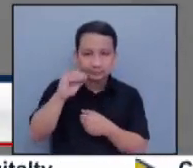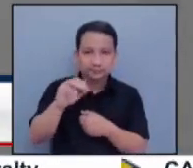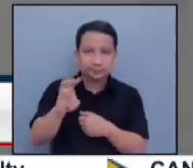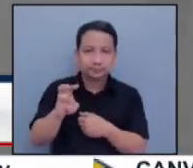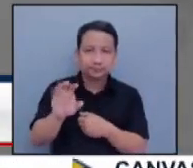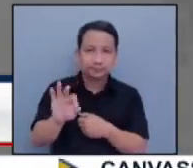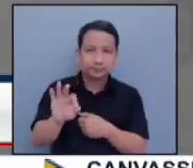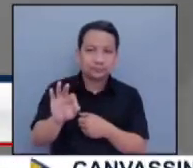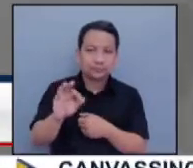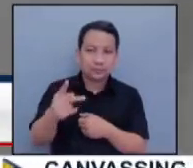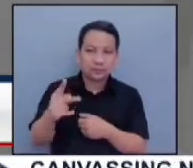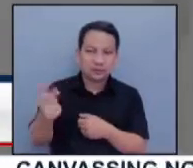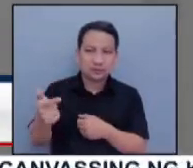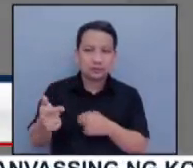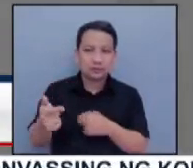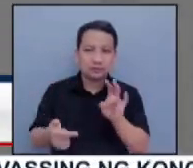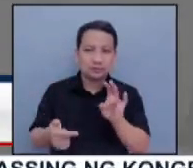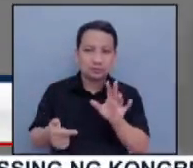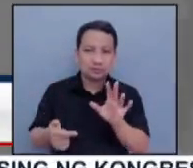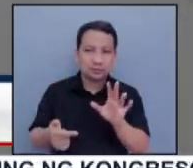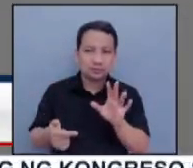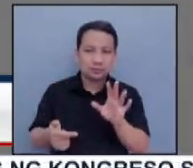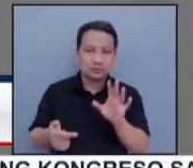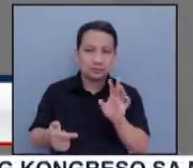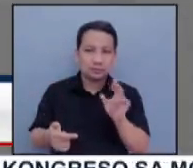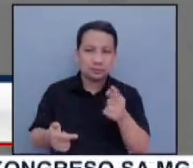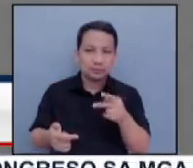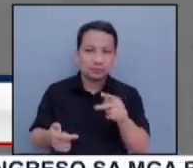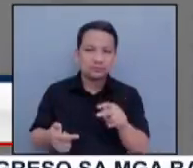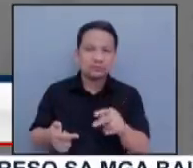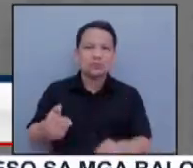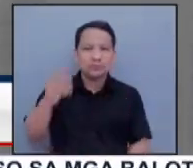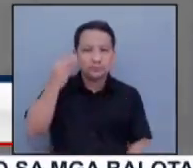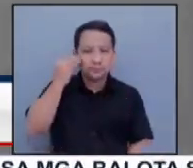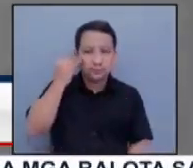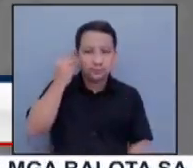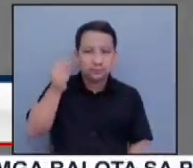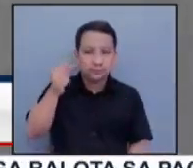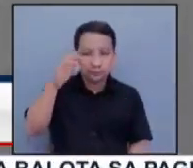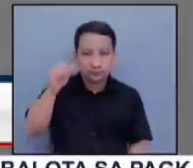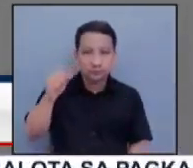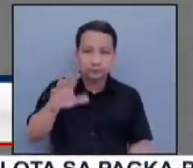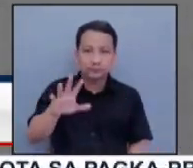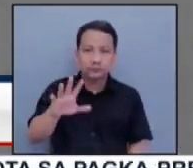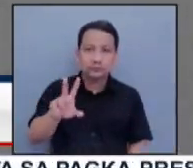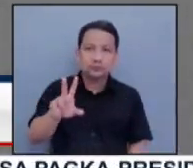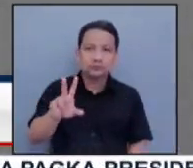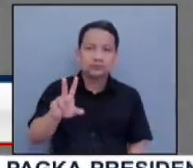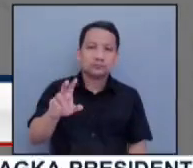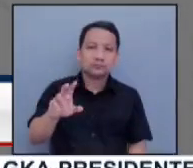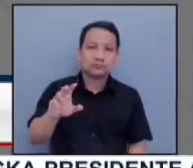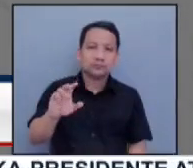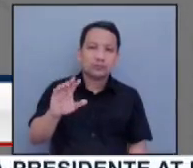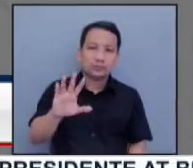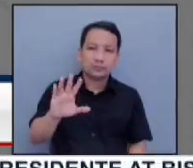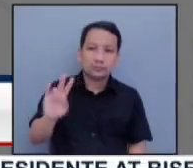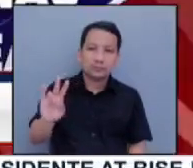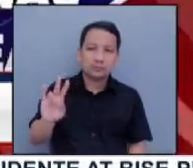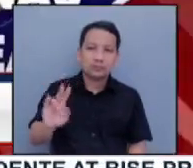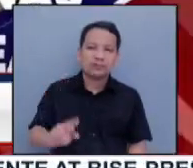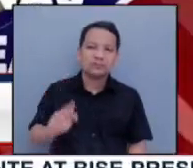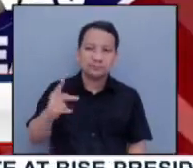to 75 kg. Ian Clark Bautista naman para sa men's 52 kg at 57 kg.